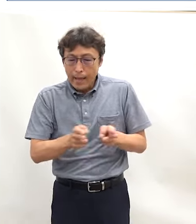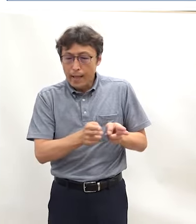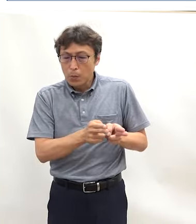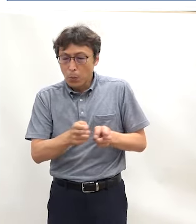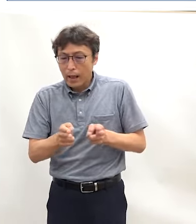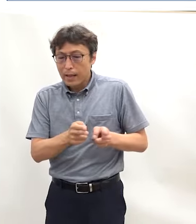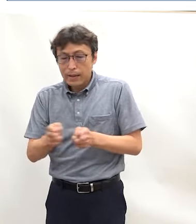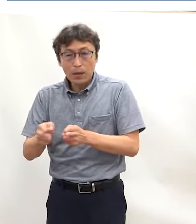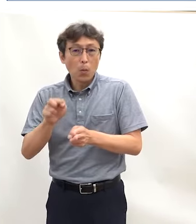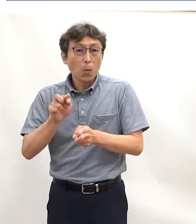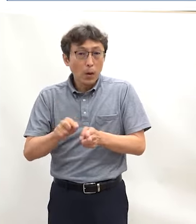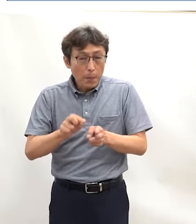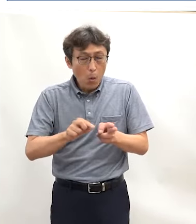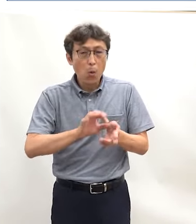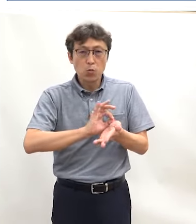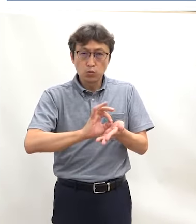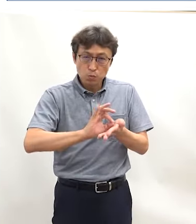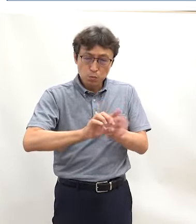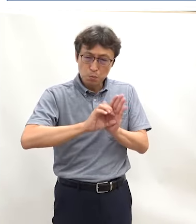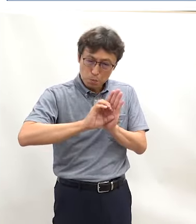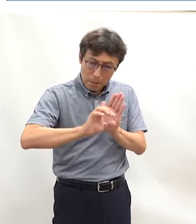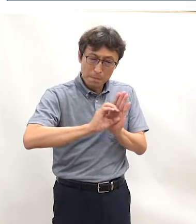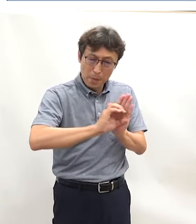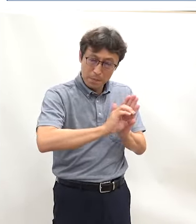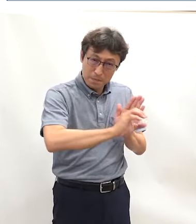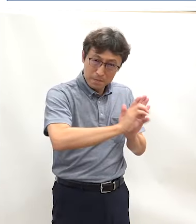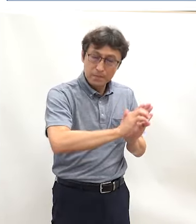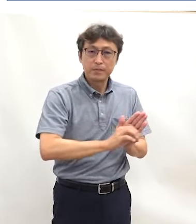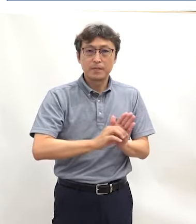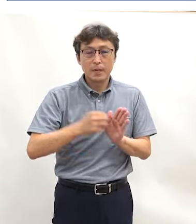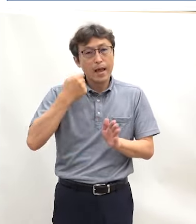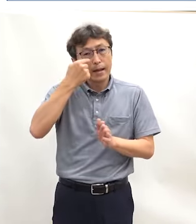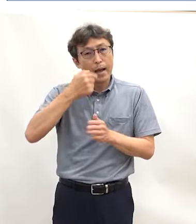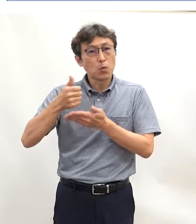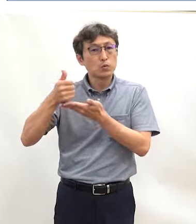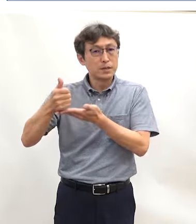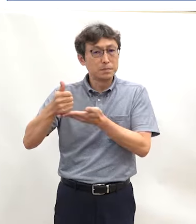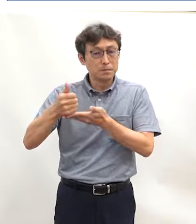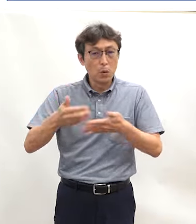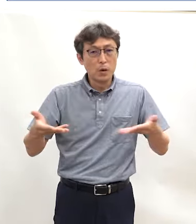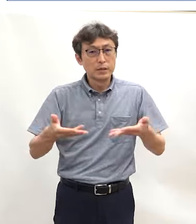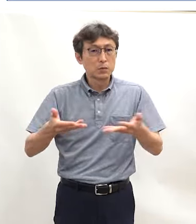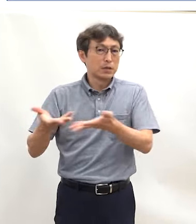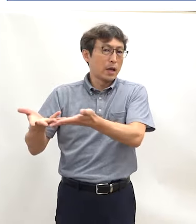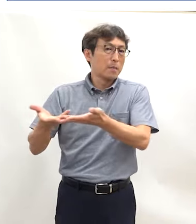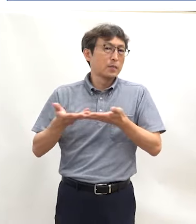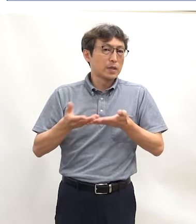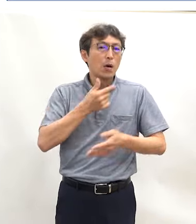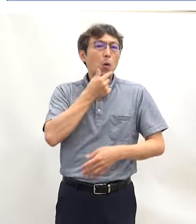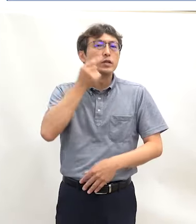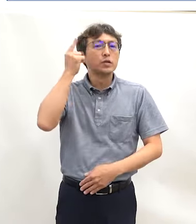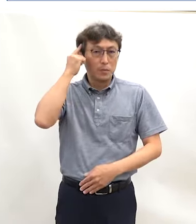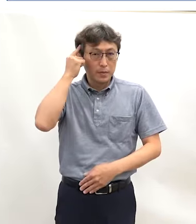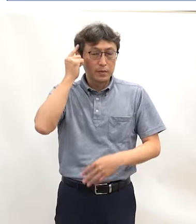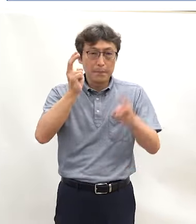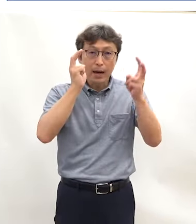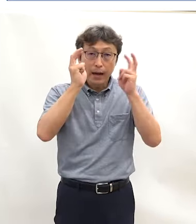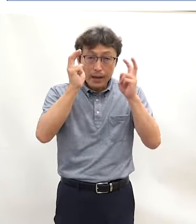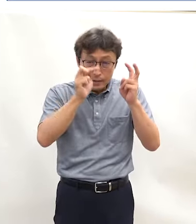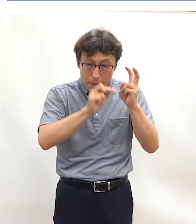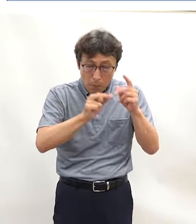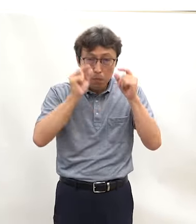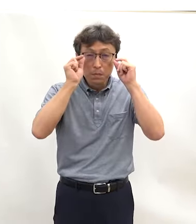きたいというふうに思っております。合わせて、セミナーを開催して企業の意識と知識を醸成してまいりたいというふ